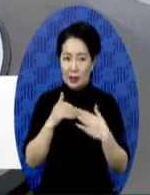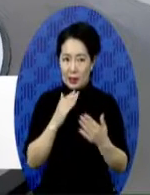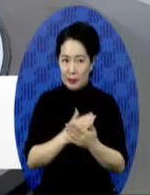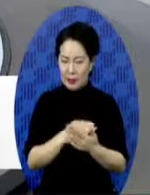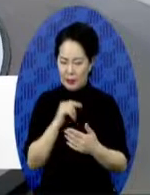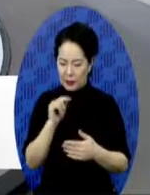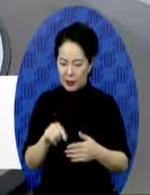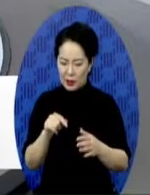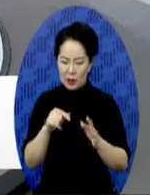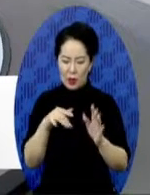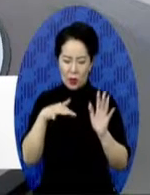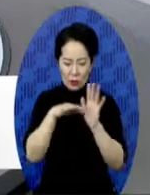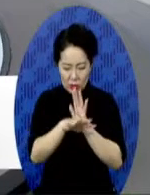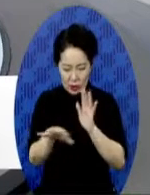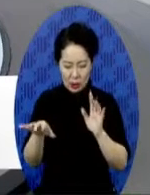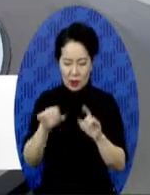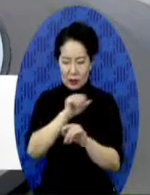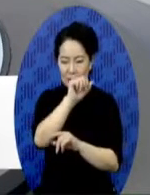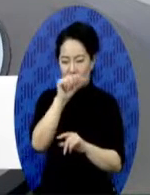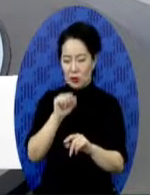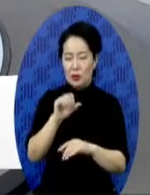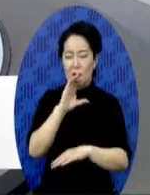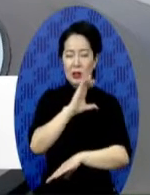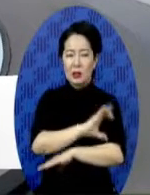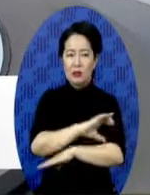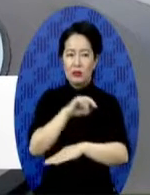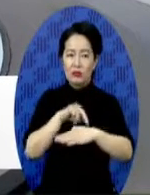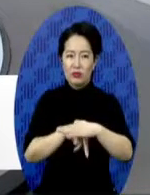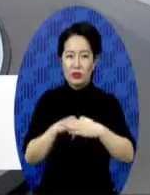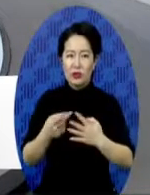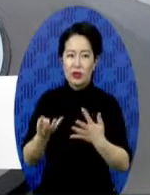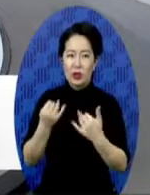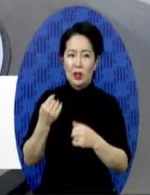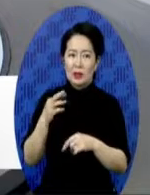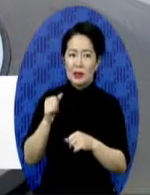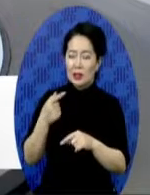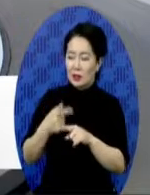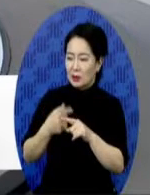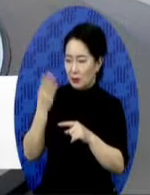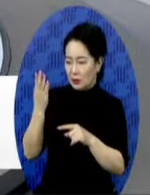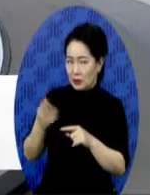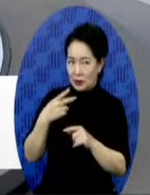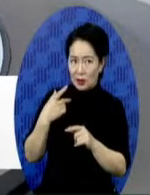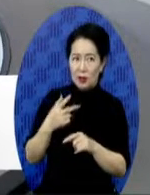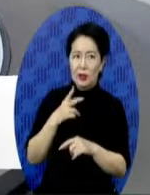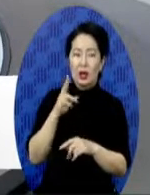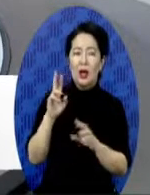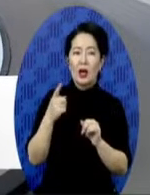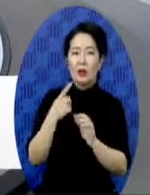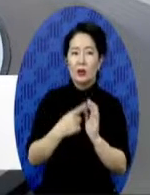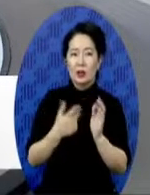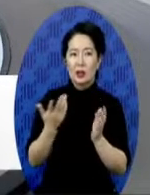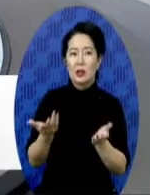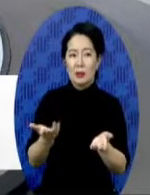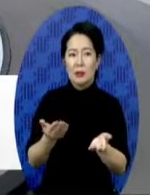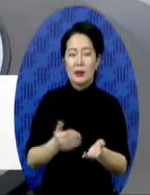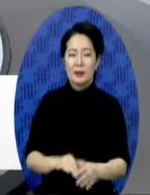хүртээмжийн асуудал, за цэцэрлэг сургуулийн энэ тоо бол хэрхэн нэмэгдсэн бэ гэдэг бол яг оны сүүлийн сарын байдлаар юм